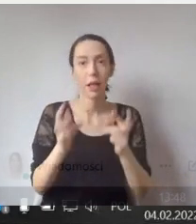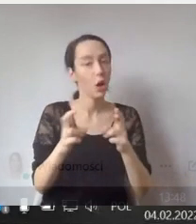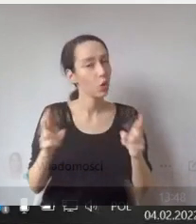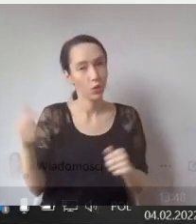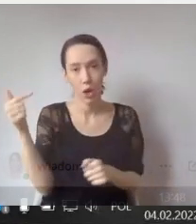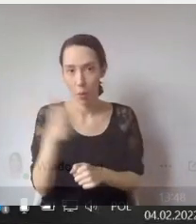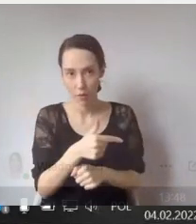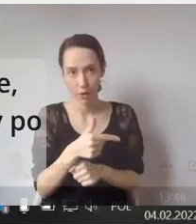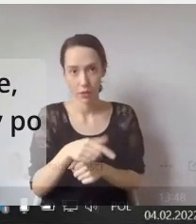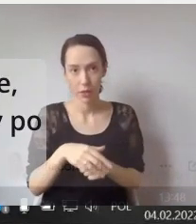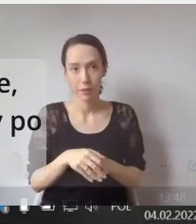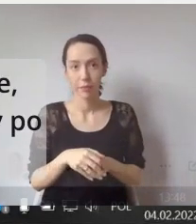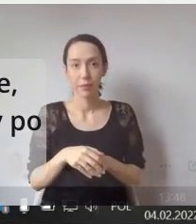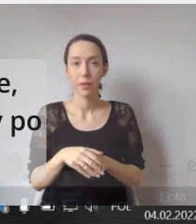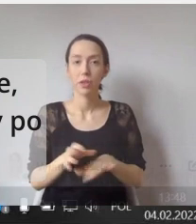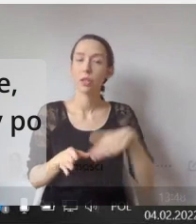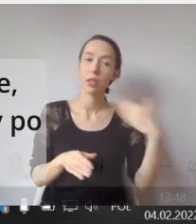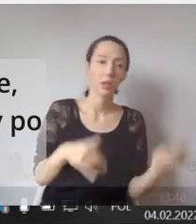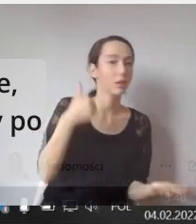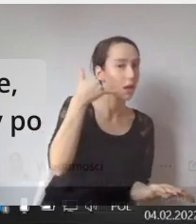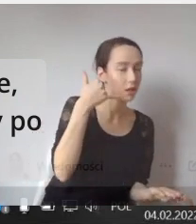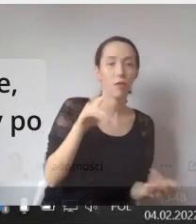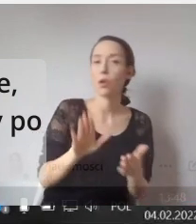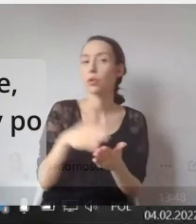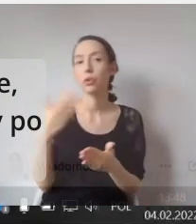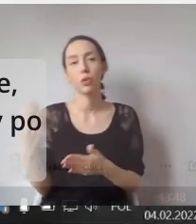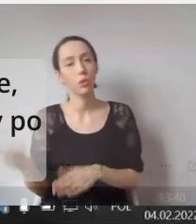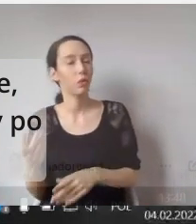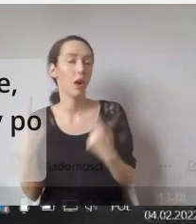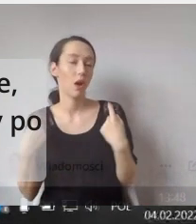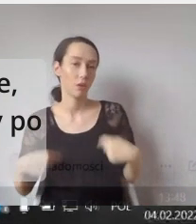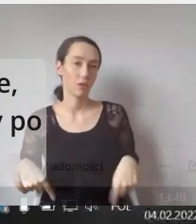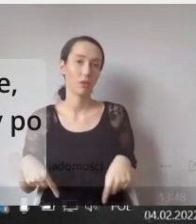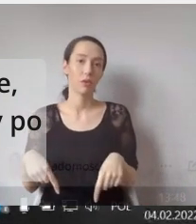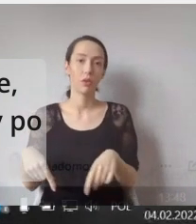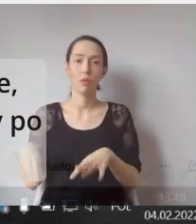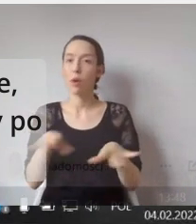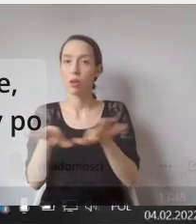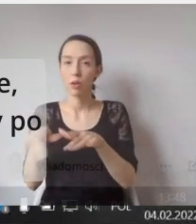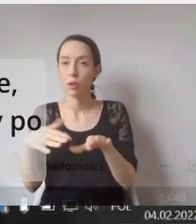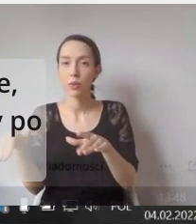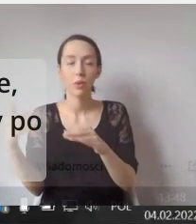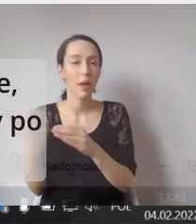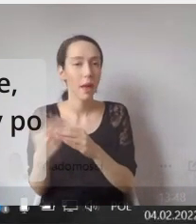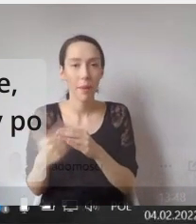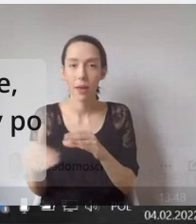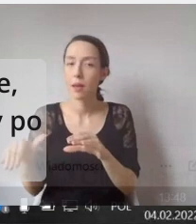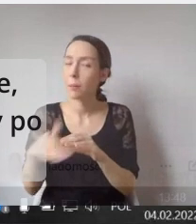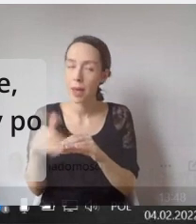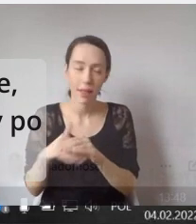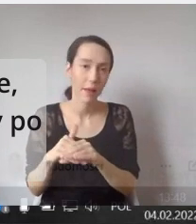obowiązki. I dzięki temu, że wpiszecie po prostu, czym dokładnie się zajmujecie, to rekruter będzie mieć